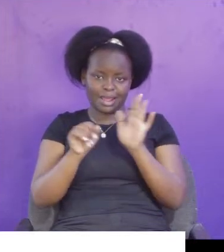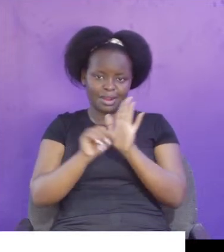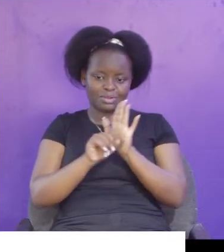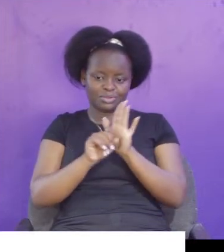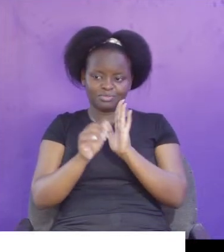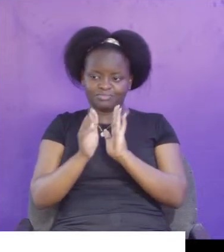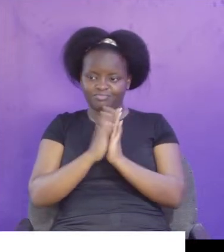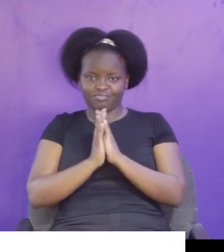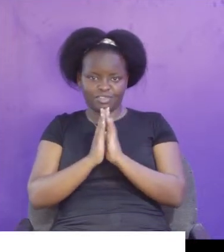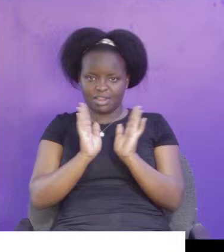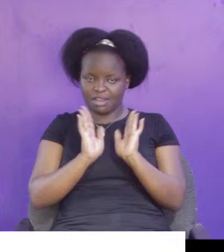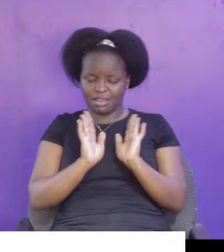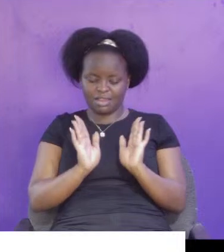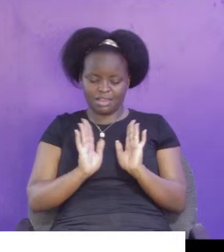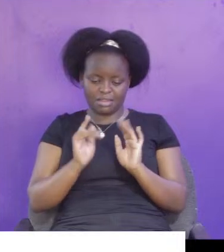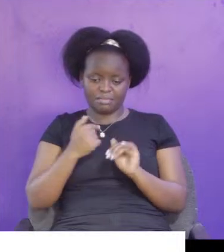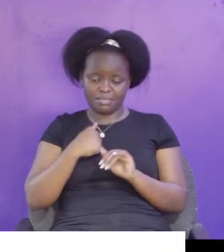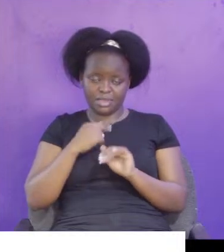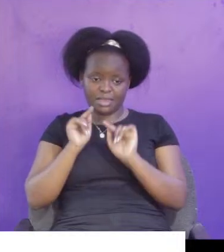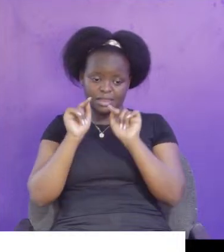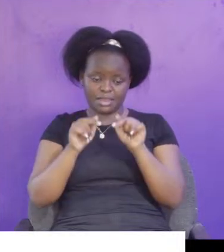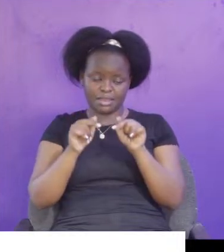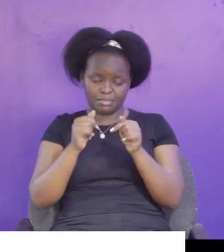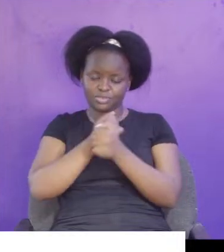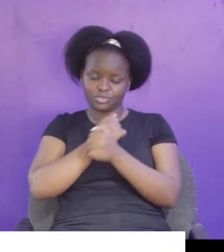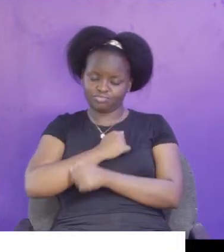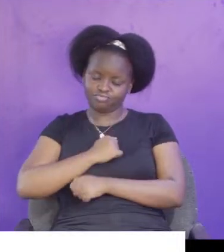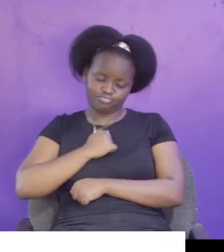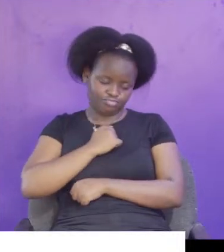Nimekuja kuomboleza rafiki na ndugu,